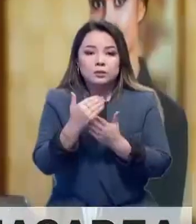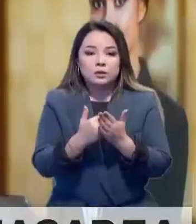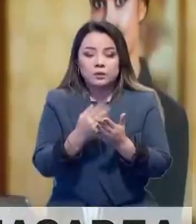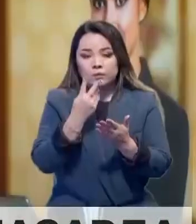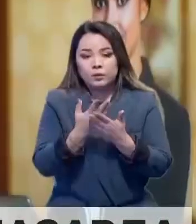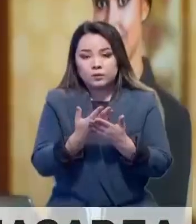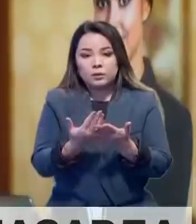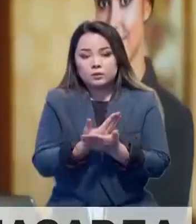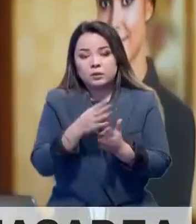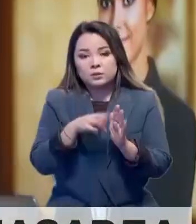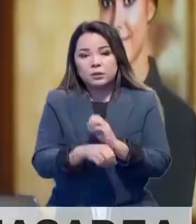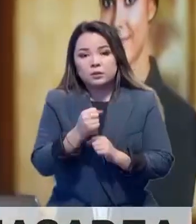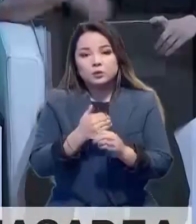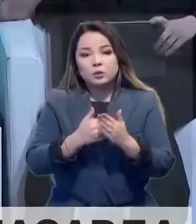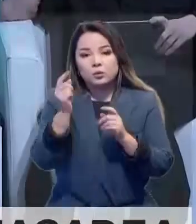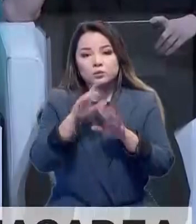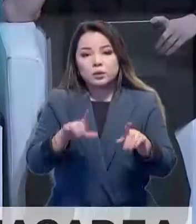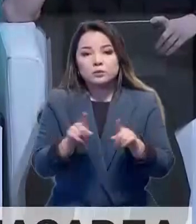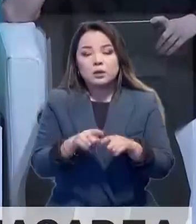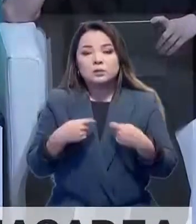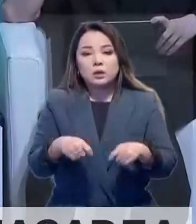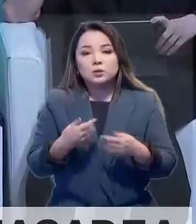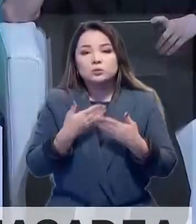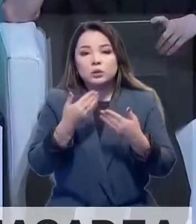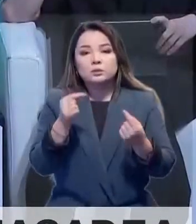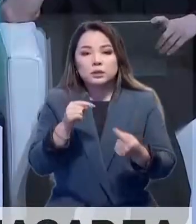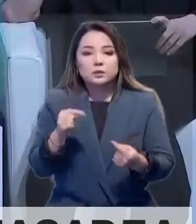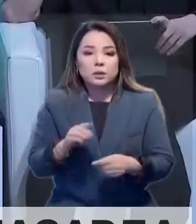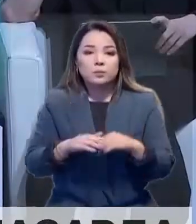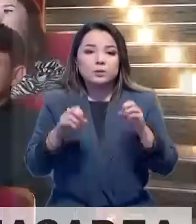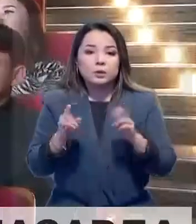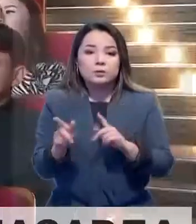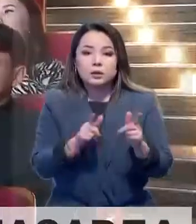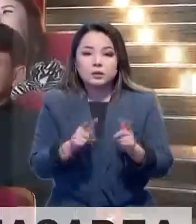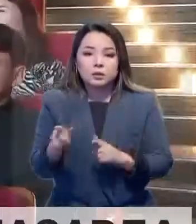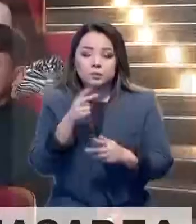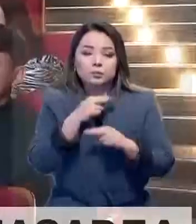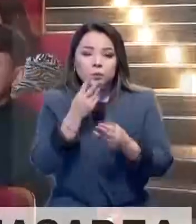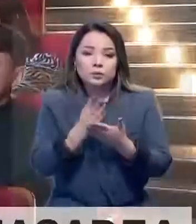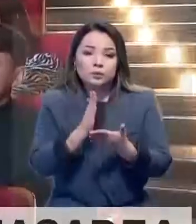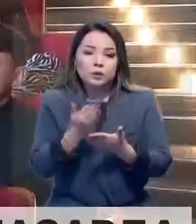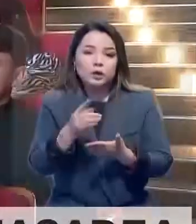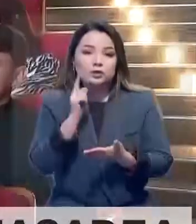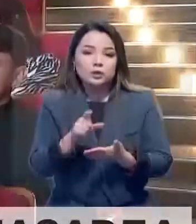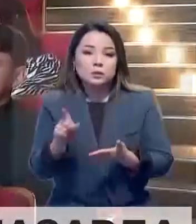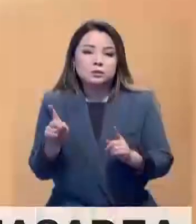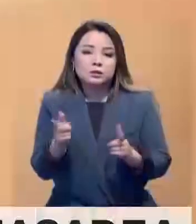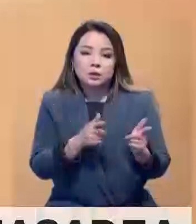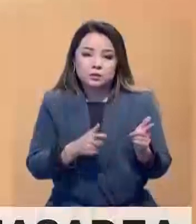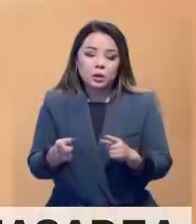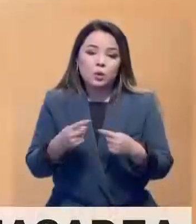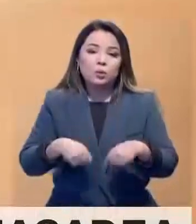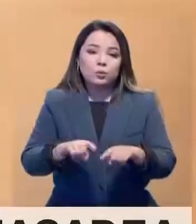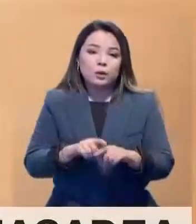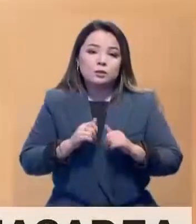мәселесі талқыланды. Әсіресе жоғарғы оқу орындарында нарықтың сұранысына сай маман дайындауға баса назар аударылды. Жастарды неге дайындаймыз?